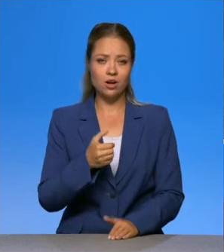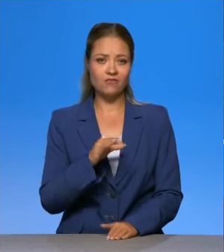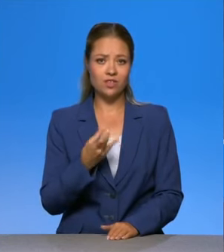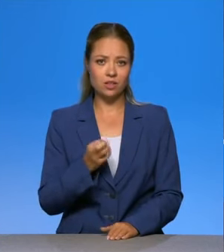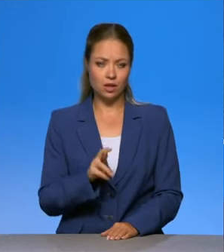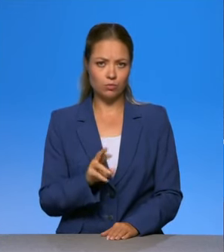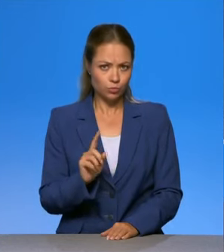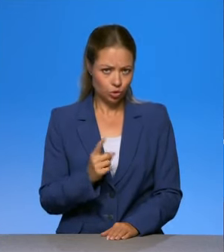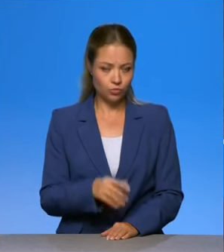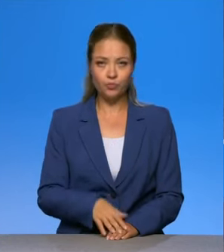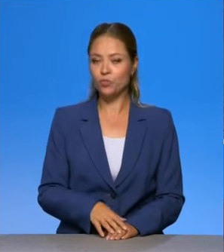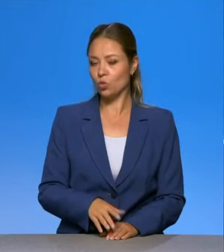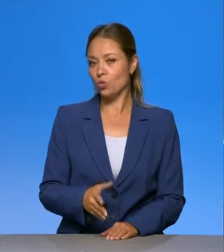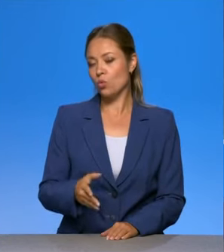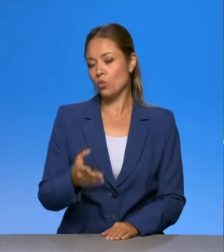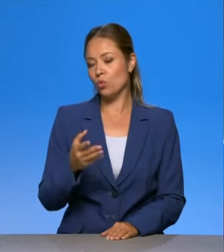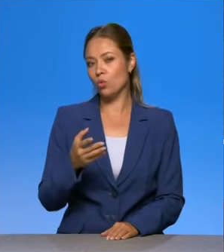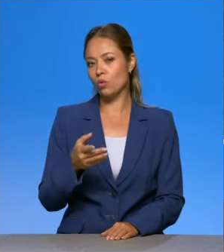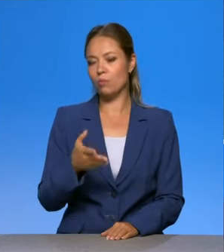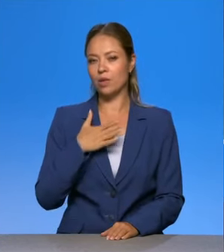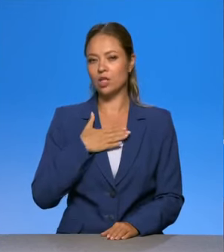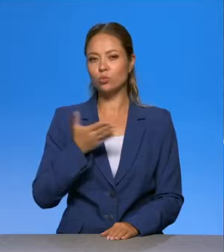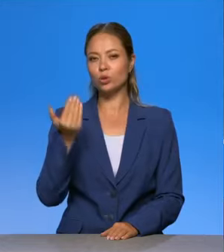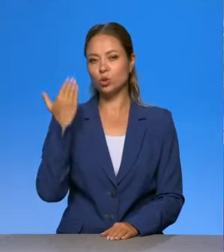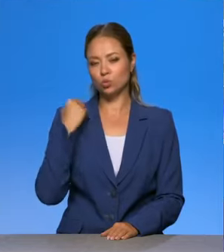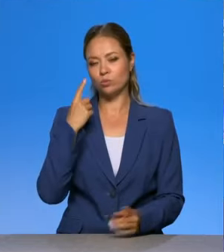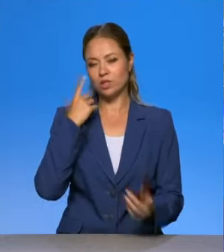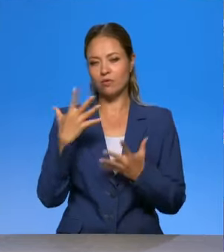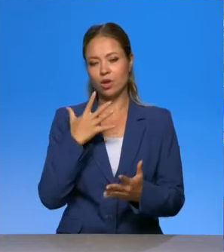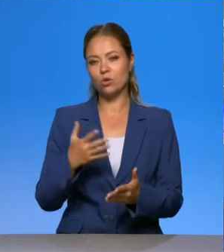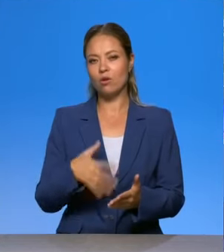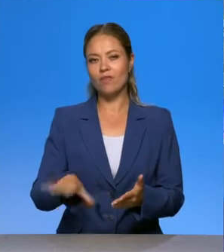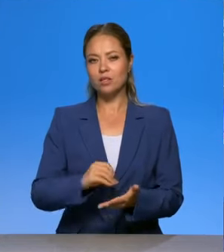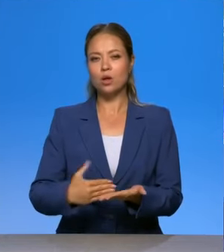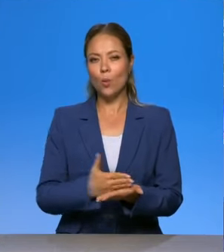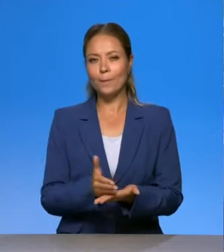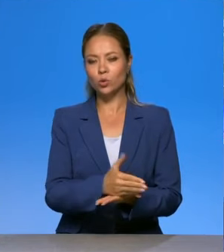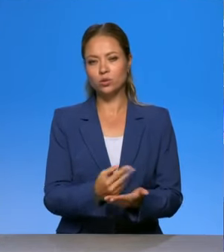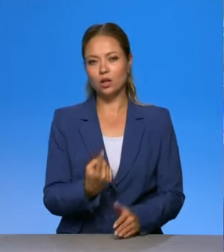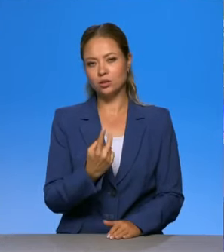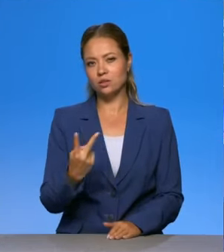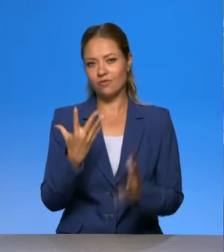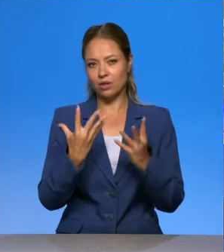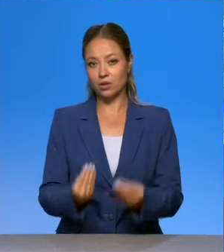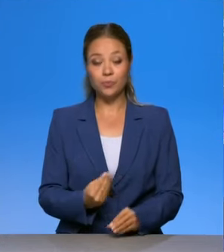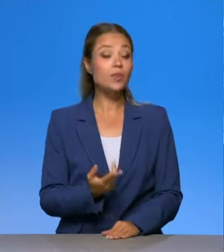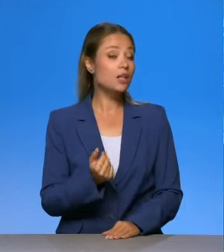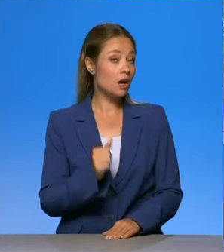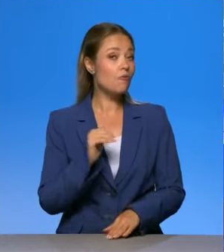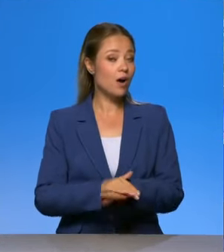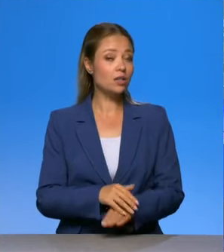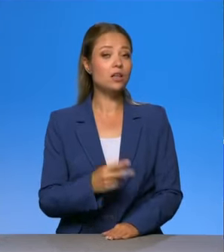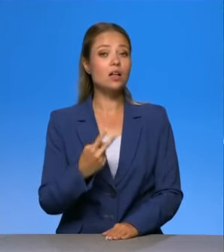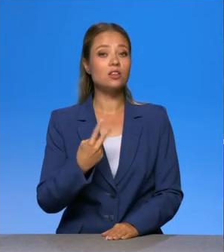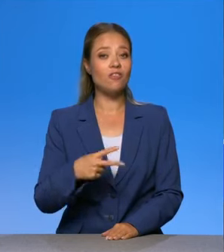Было представление по нашему предыдущему разговору, что там весь путь занимал где-то там сутки, двое максимум. Так и есть. 20 часов с